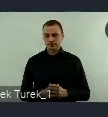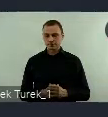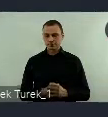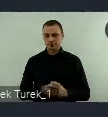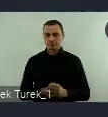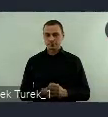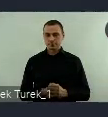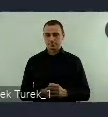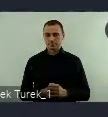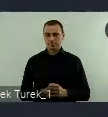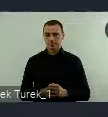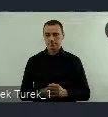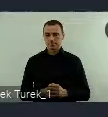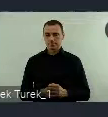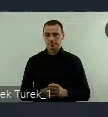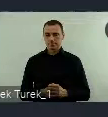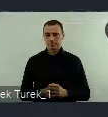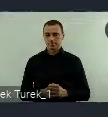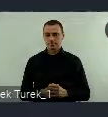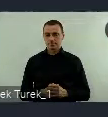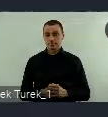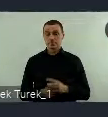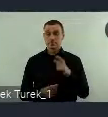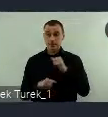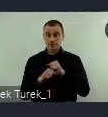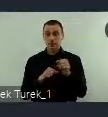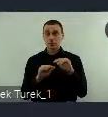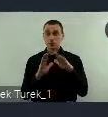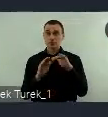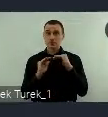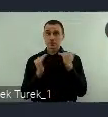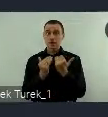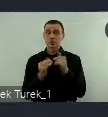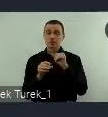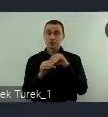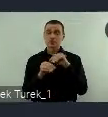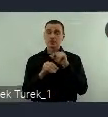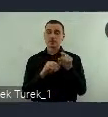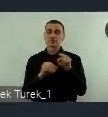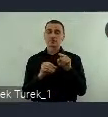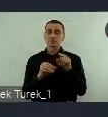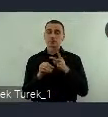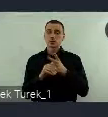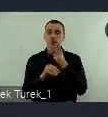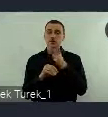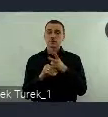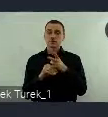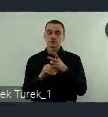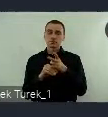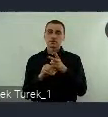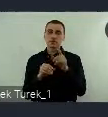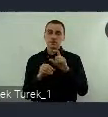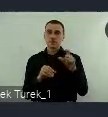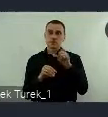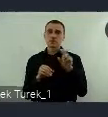dobrze na stronach sejmowych jest ustawa o dostępności cyfrowej stron internetowych tak ona się nazywa dostępności stron